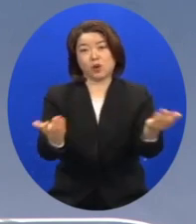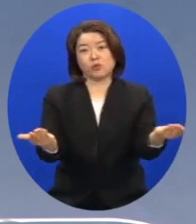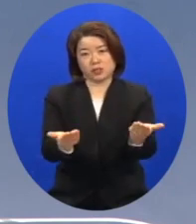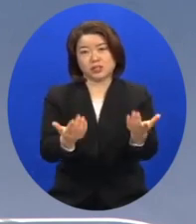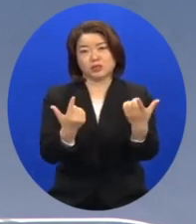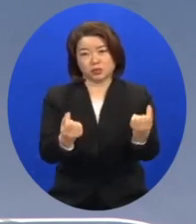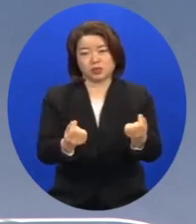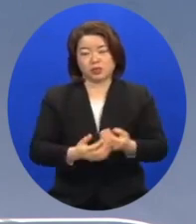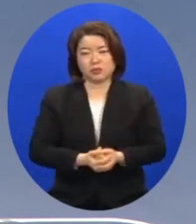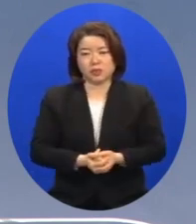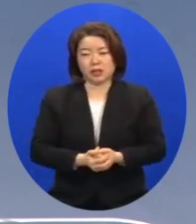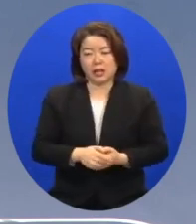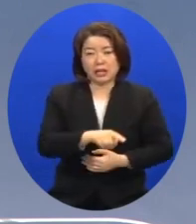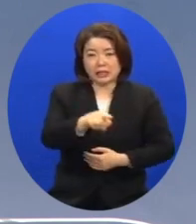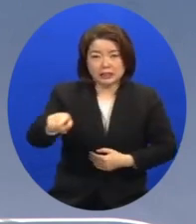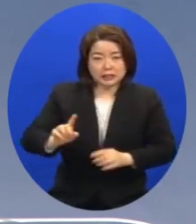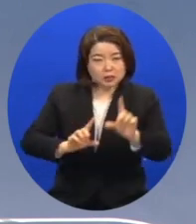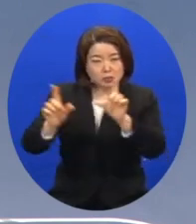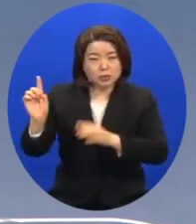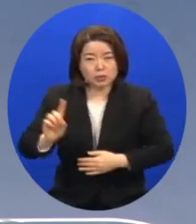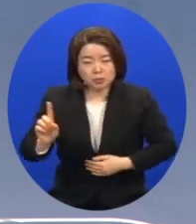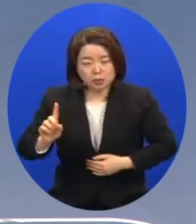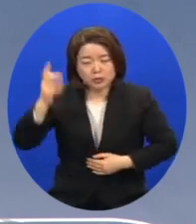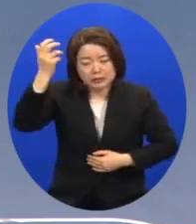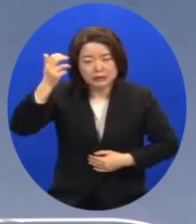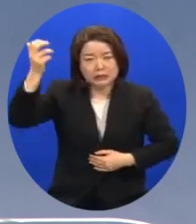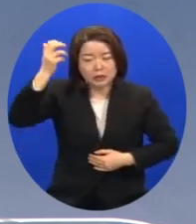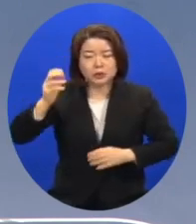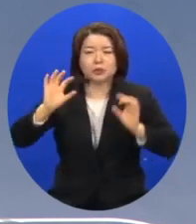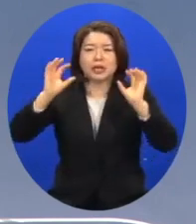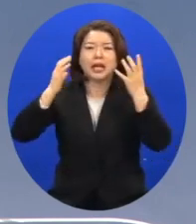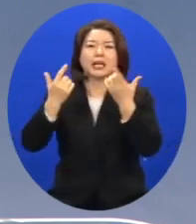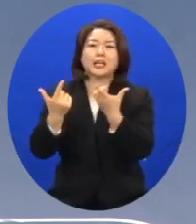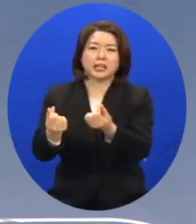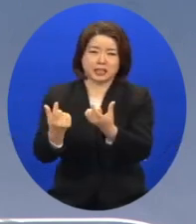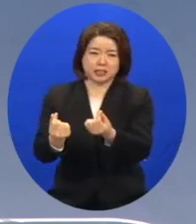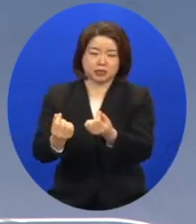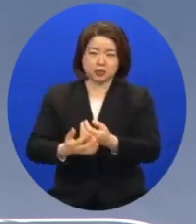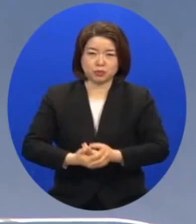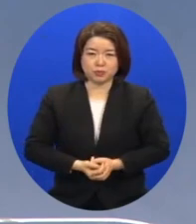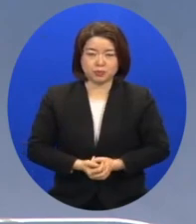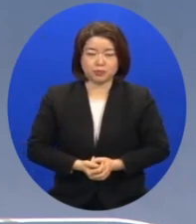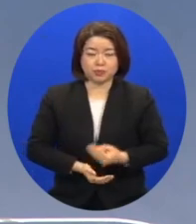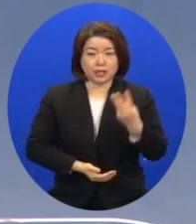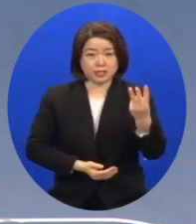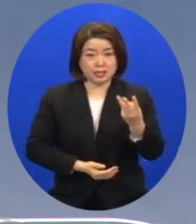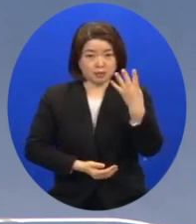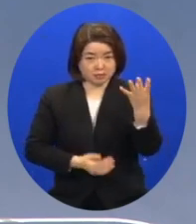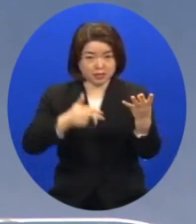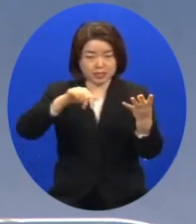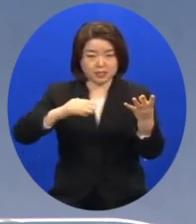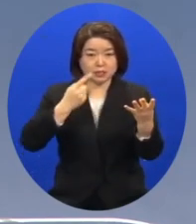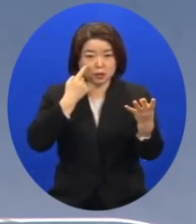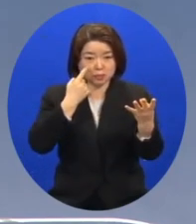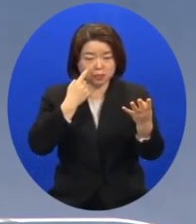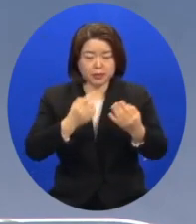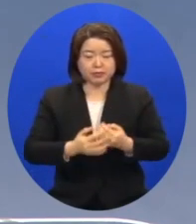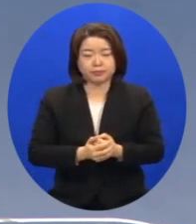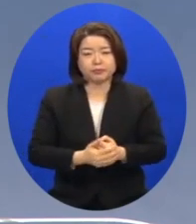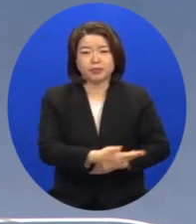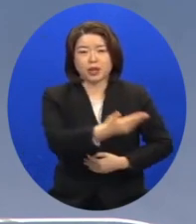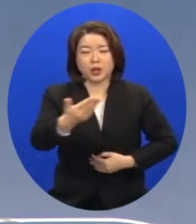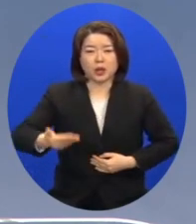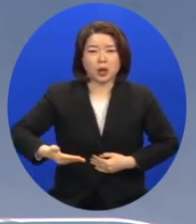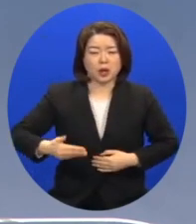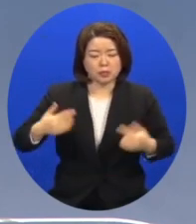영적으로 어린 애 해 드린 거죠 애들이 라는 겁니다 3절 4절에 이렇게 말씀합니다 여러분을